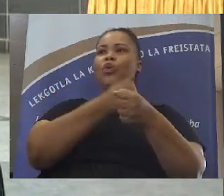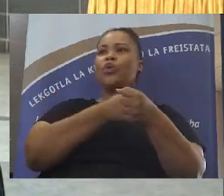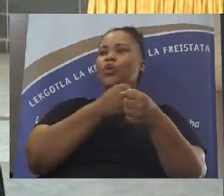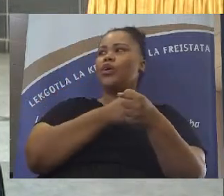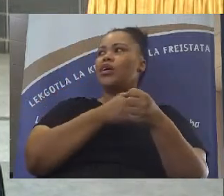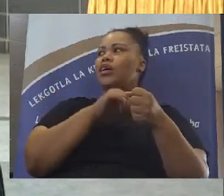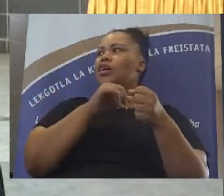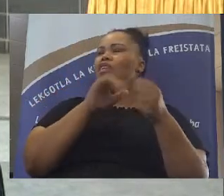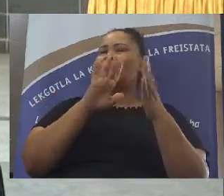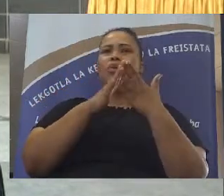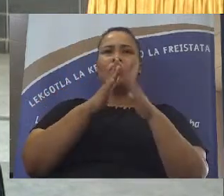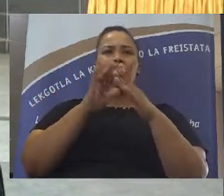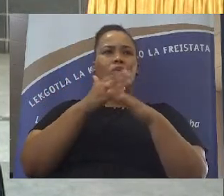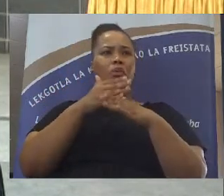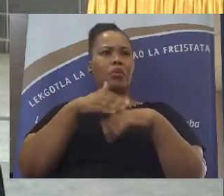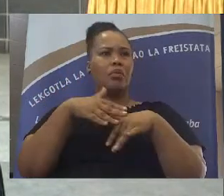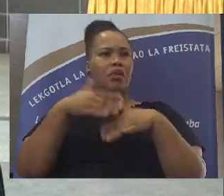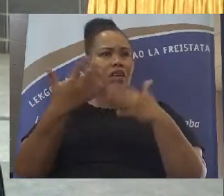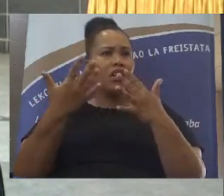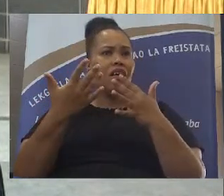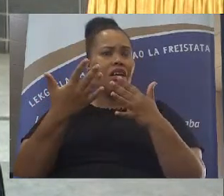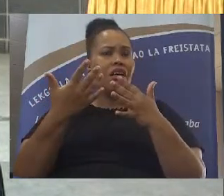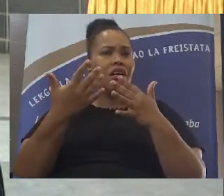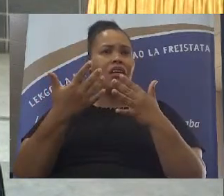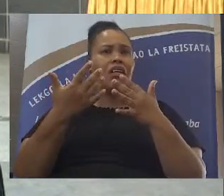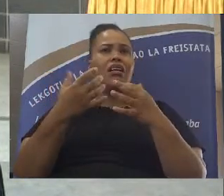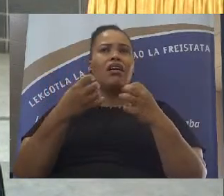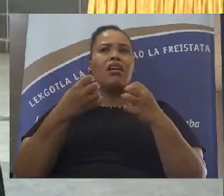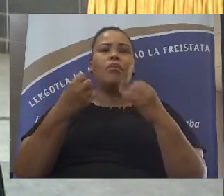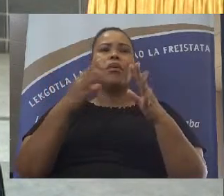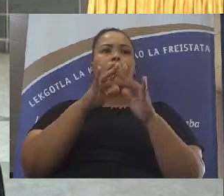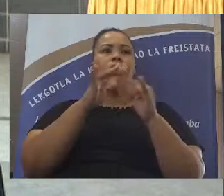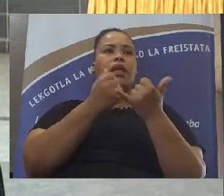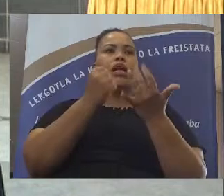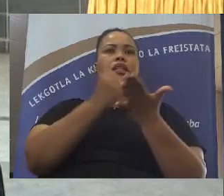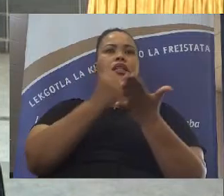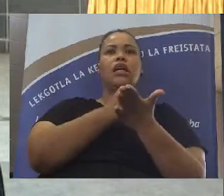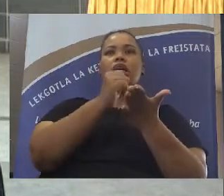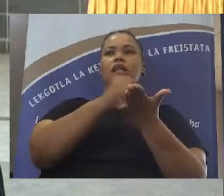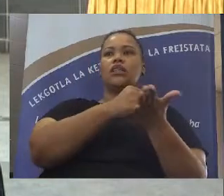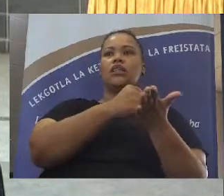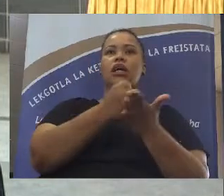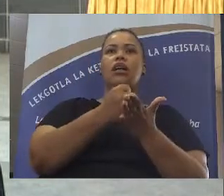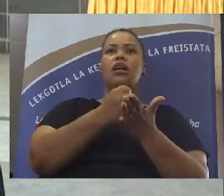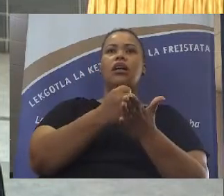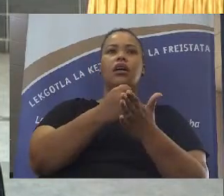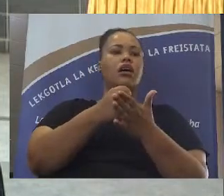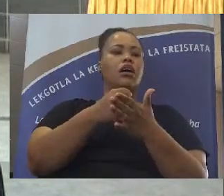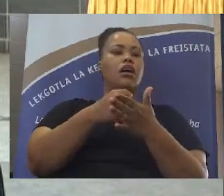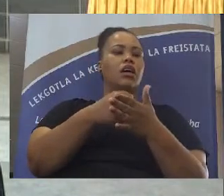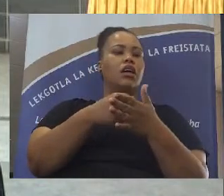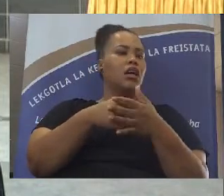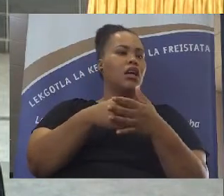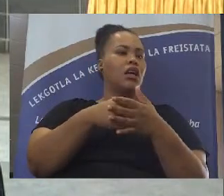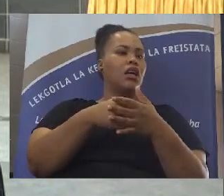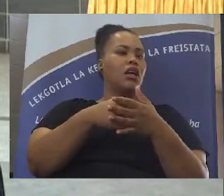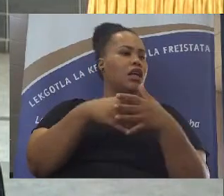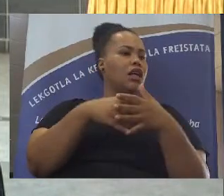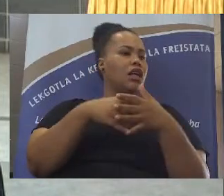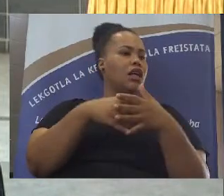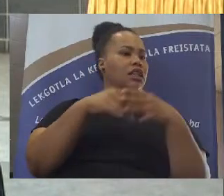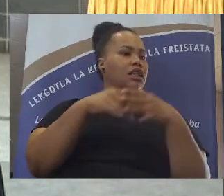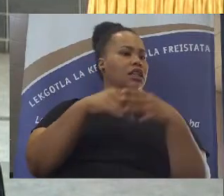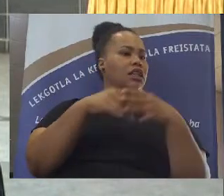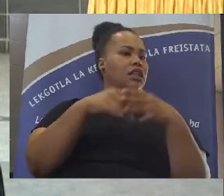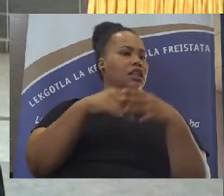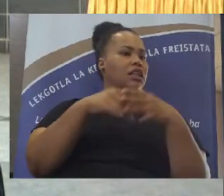vir 'n gemeenskap wat nie werk het nie. Hoeveel keer gaan jy bly 'n company registreer en hy company verval in jou lei in? Van niks kom verder van hy company as uit jou